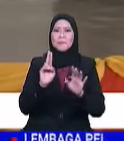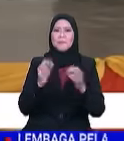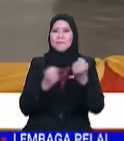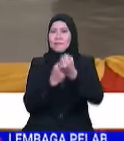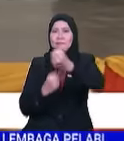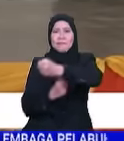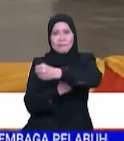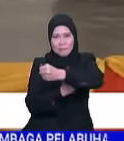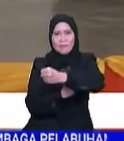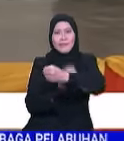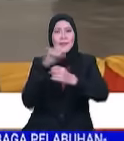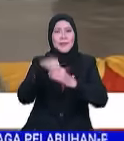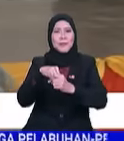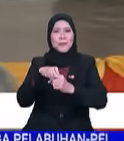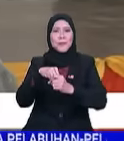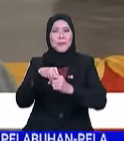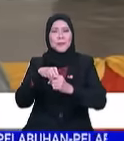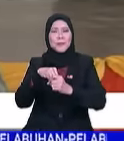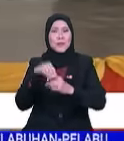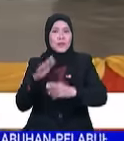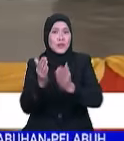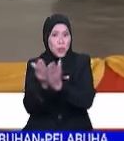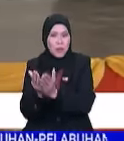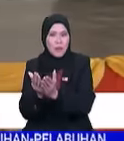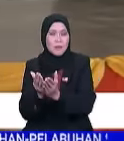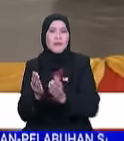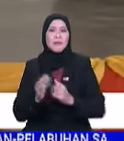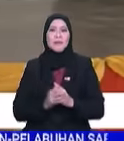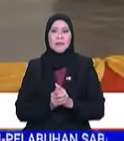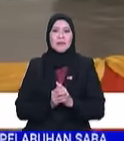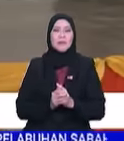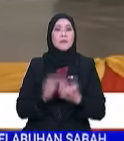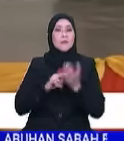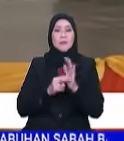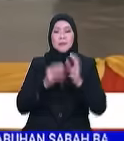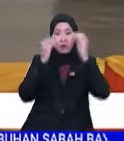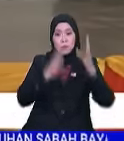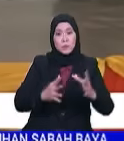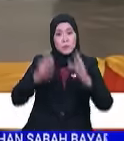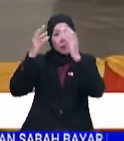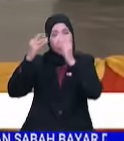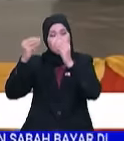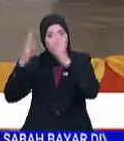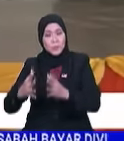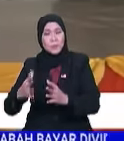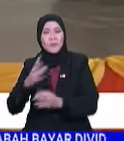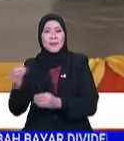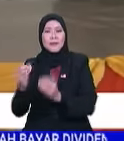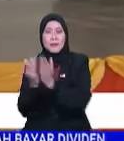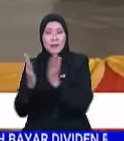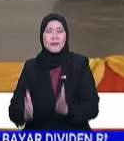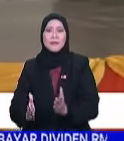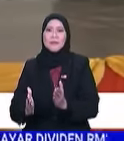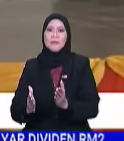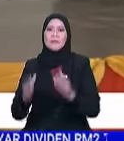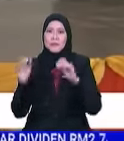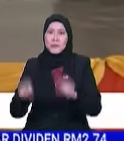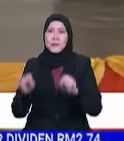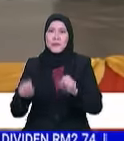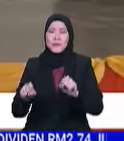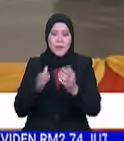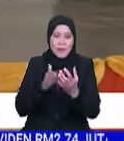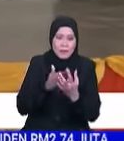intranet infrastructure di sekolah. So tanpa connectivity, cikgu dan pelajar-pelajar still ataupun boleh lagi untuk